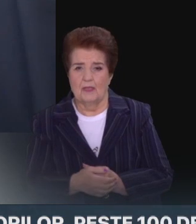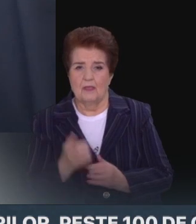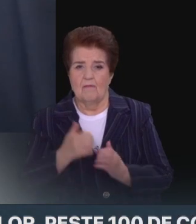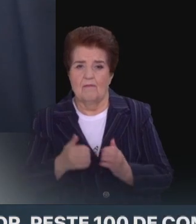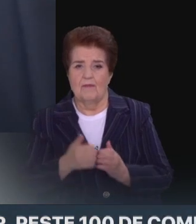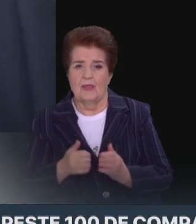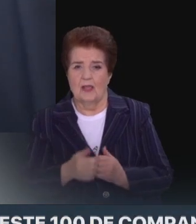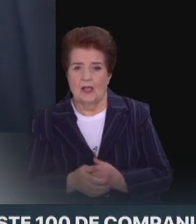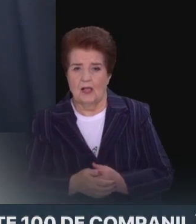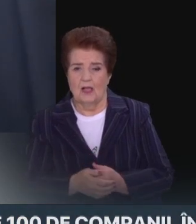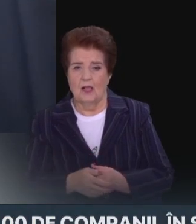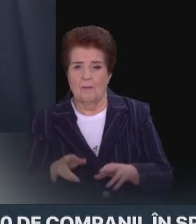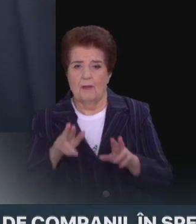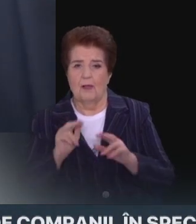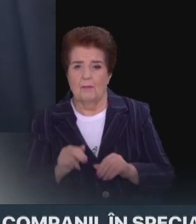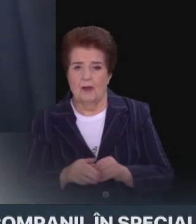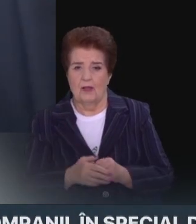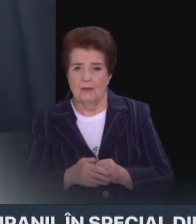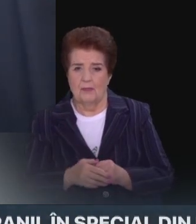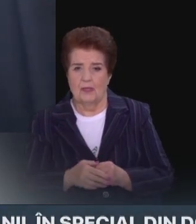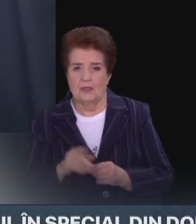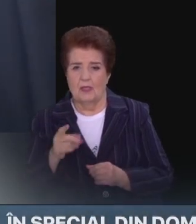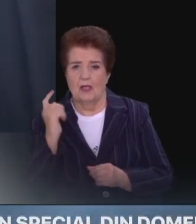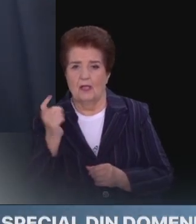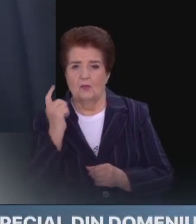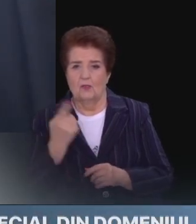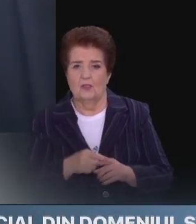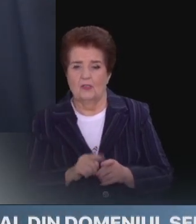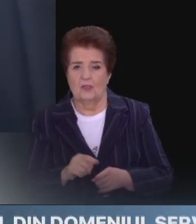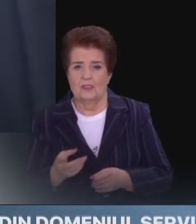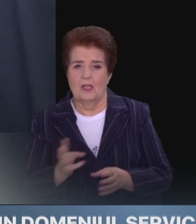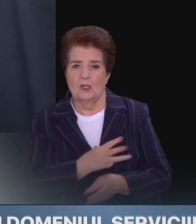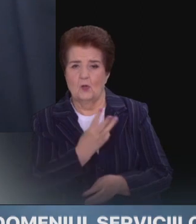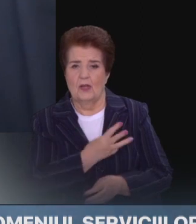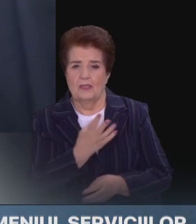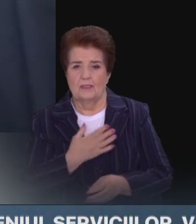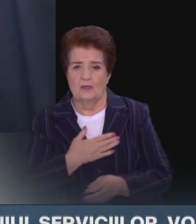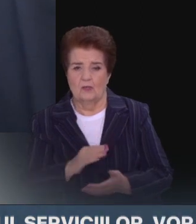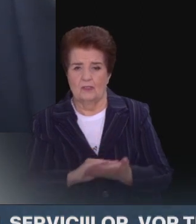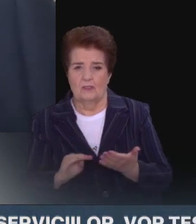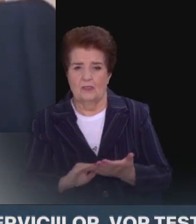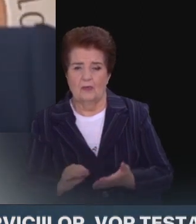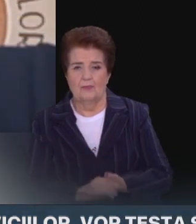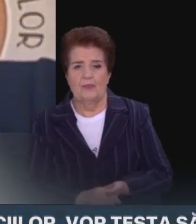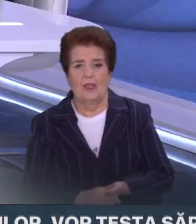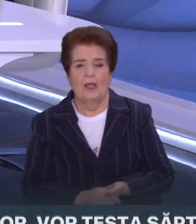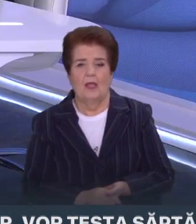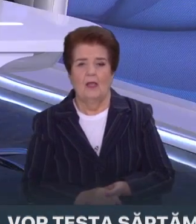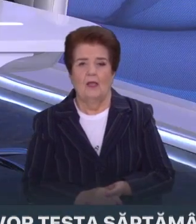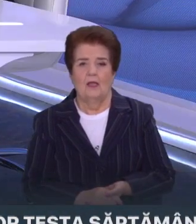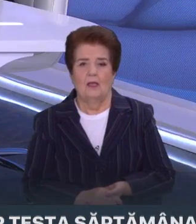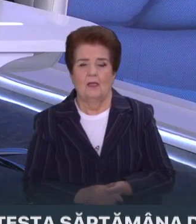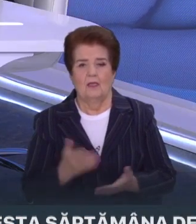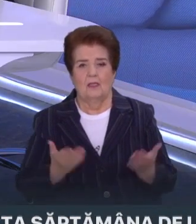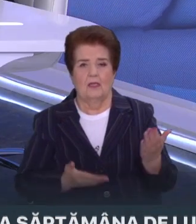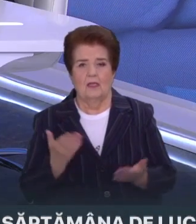cale scrisă Parlamentului și Ministerului Agriculturii această doleanță noastră și această solicitare. Eu cred că totuși este, chiar